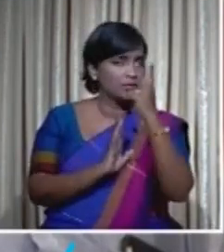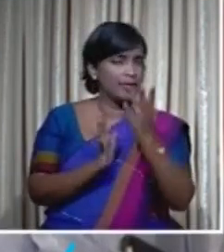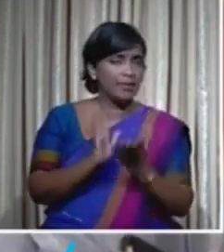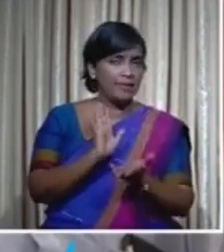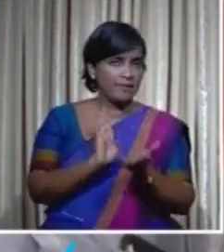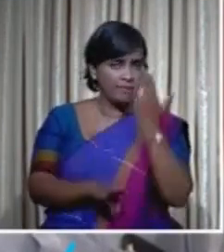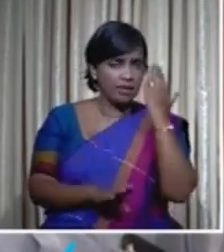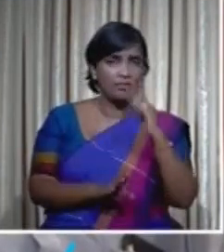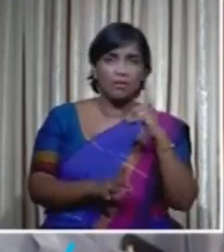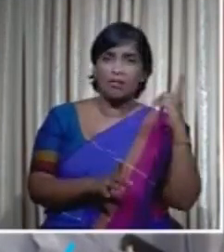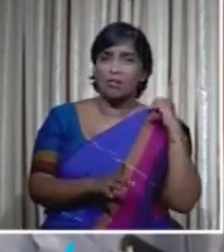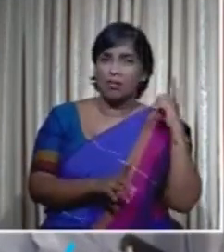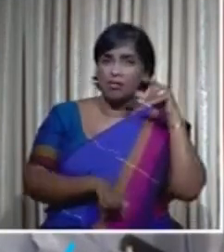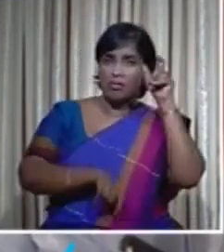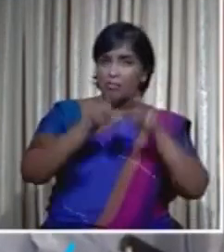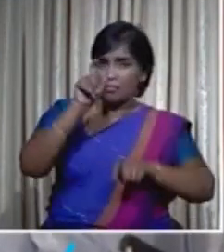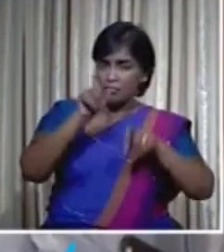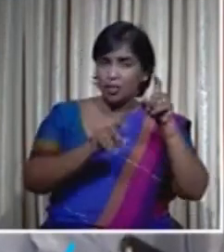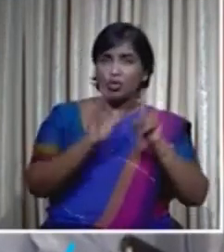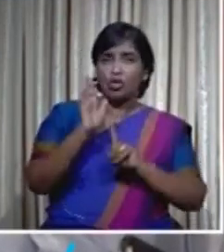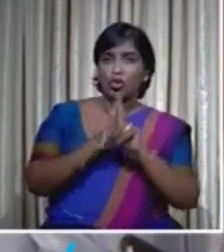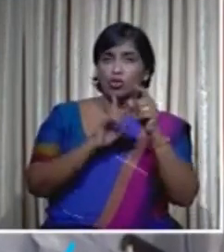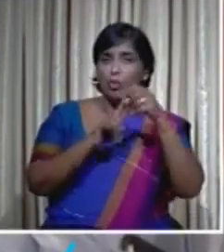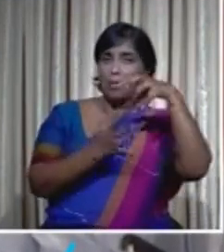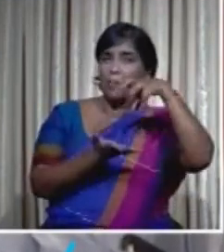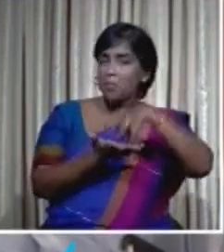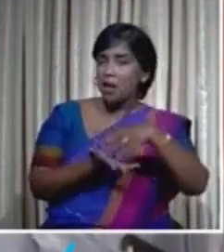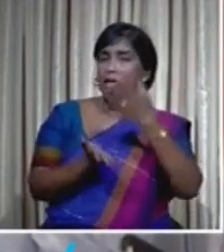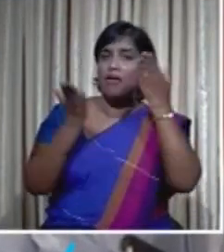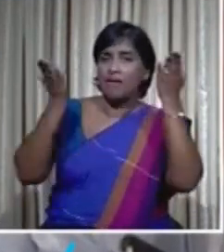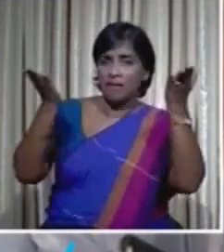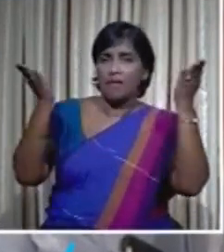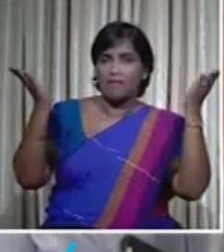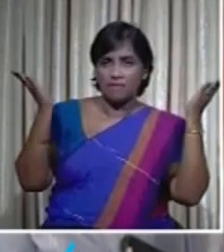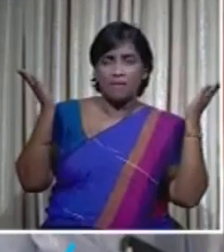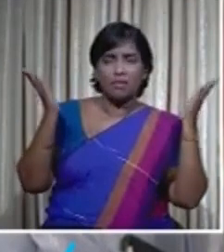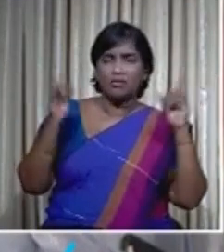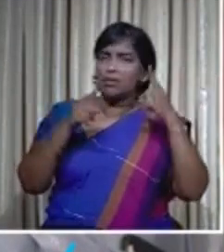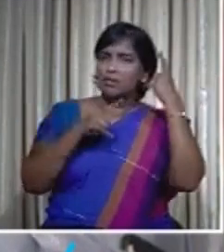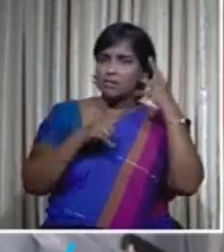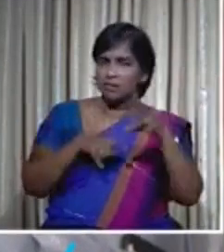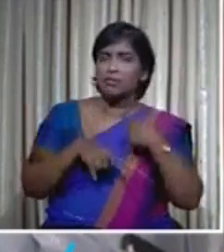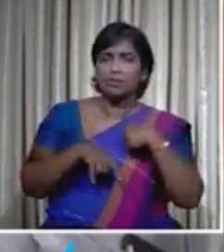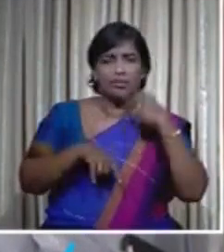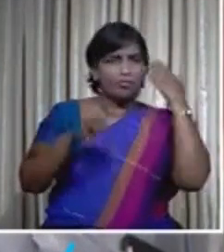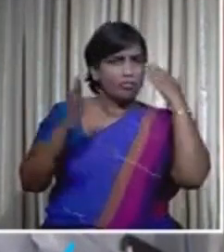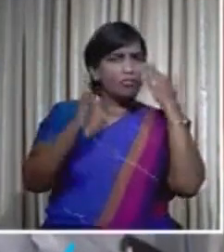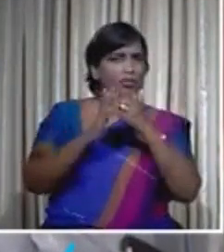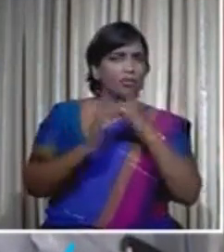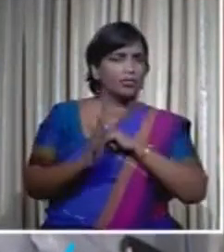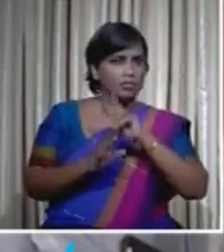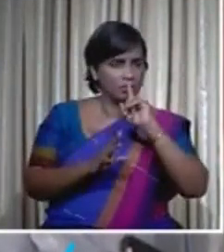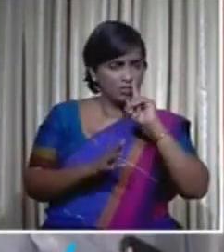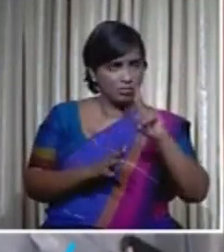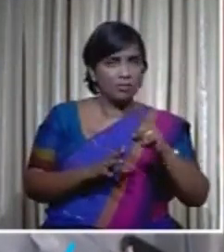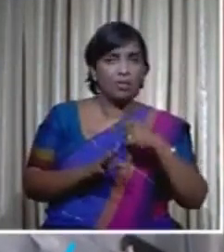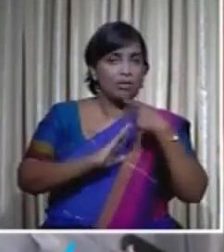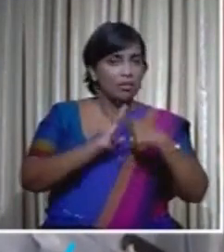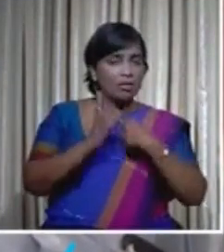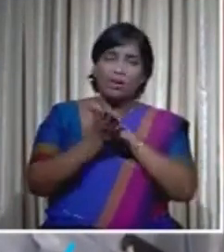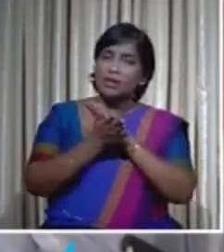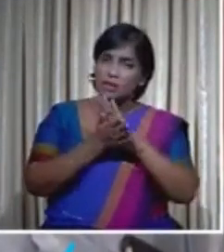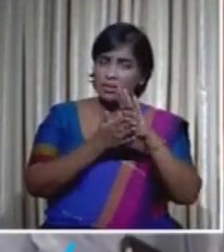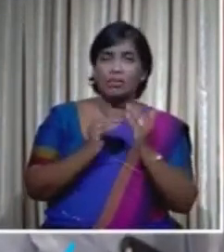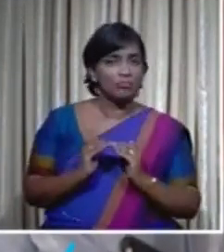குவிக்கப்பட்ட மாகாணமாக வடக்கும் கிழக்கும் தான் காணப்படுகிறது அதனால் தான் நாங்கள் அதனை குறிப்பிடுகிறோம் நீங்கள் இந்த நாட்டிலே அமைதி வேண்டும் என்று விரும்பவில்லையா